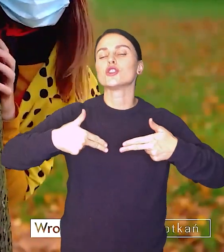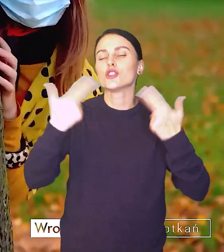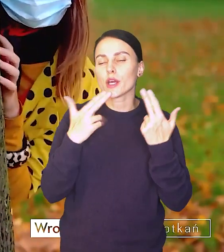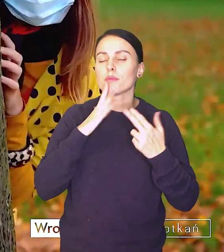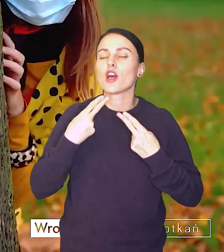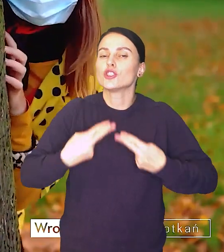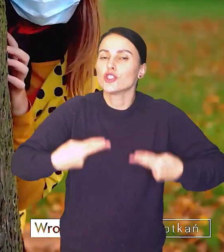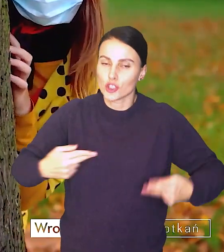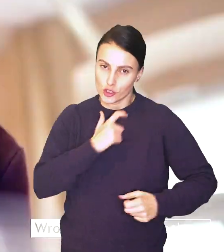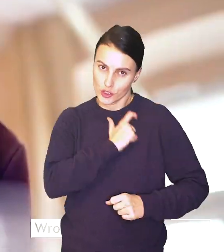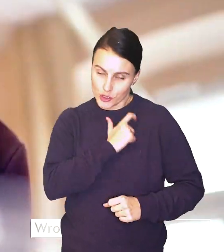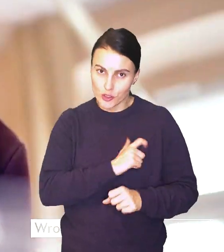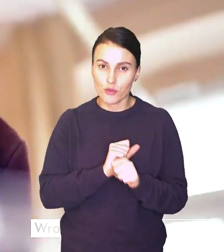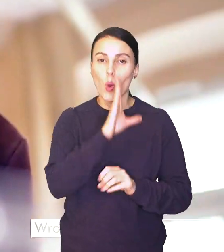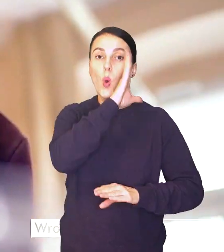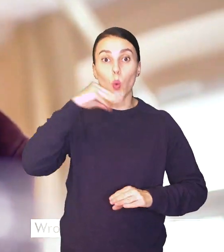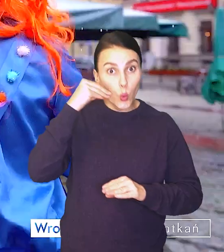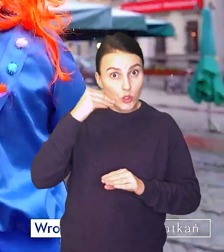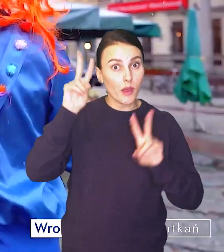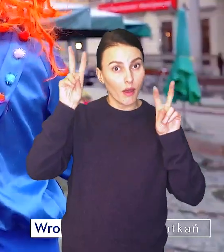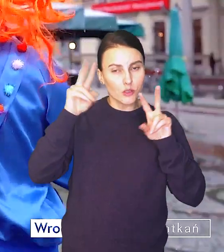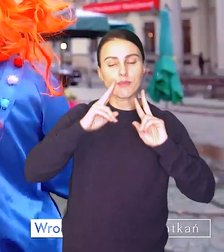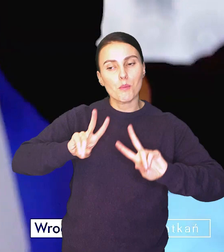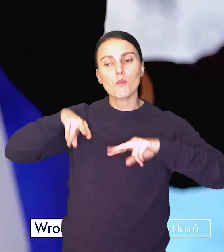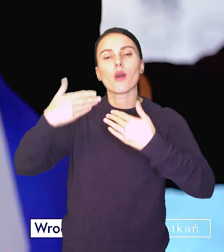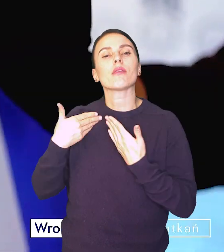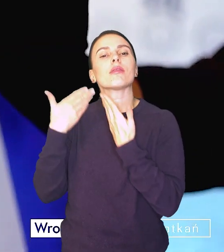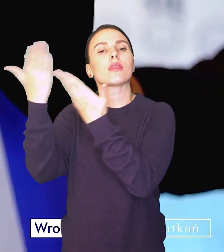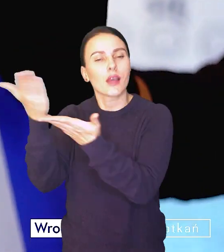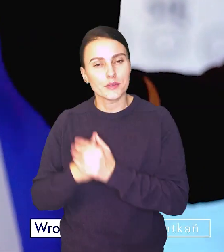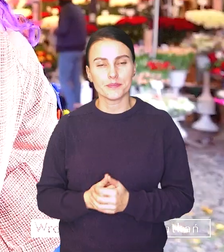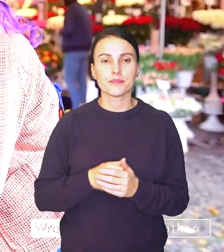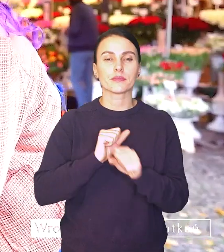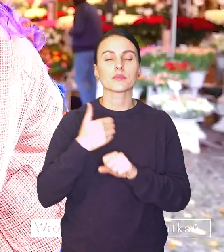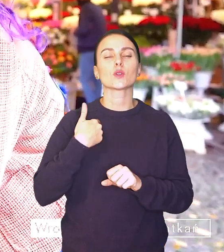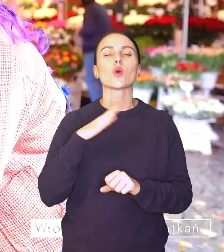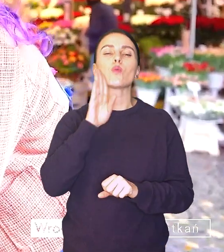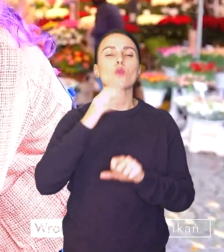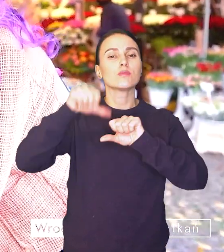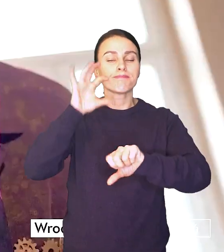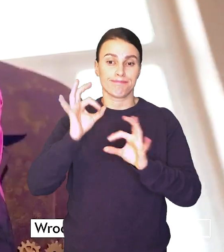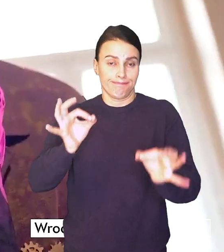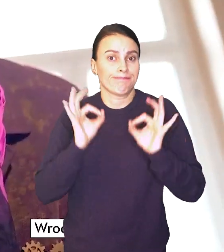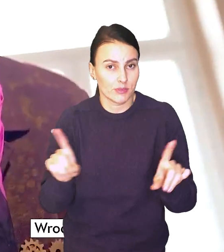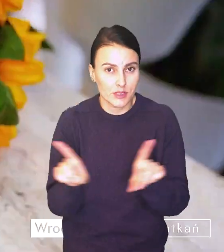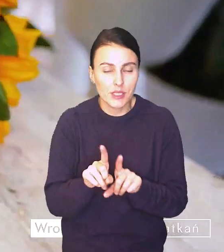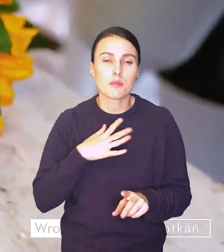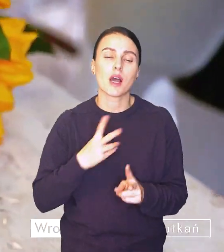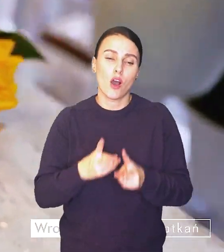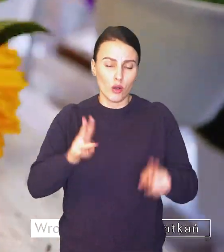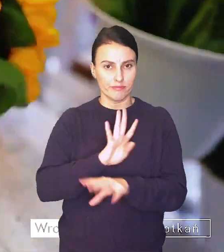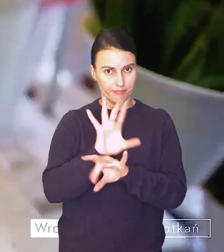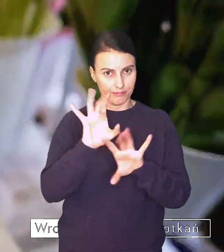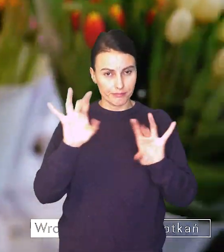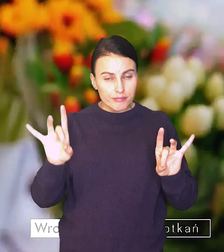Życzliwości. Tym razem pod hasłem Uśmiech podaj dalej. Podobnie jak poprzedni, rok 2021 upływa pod